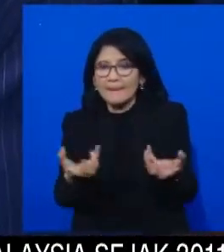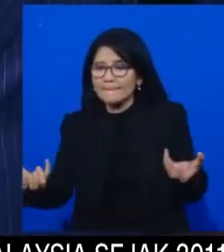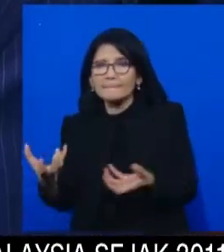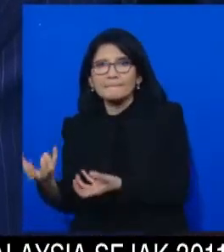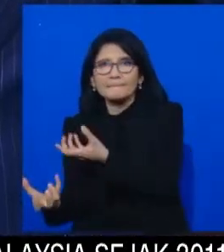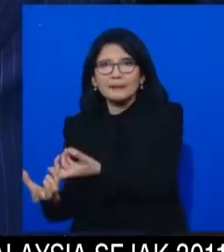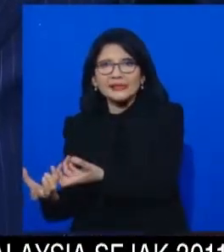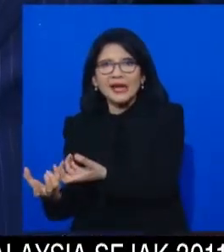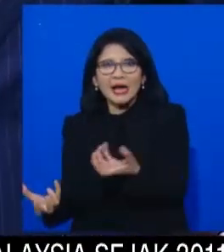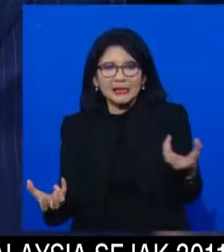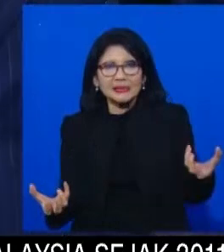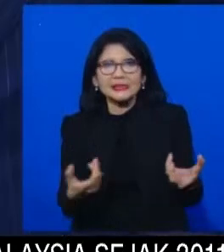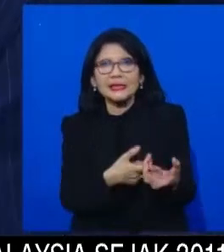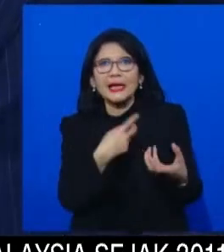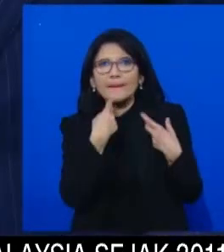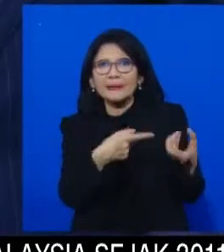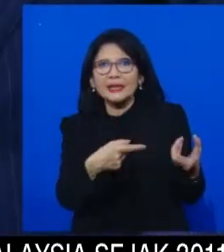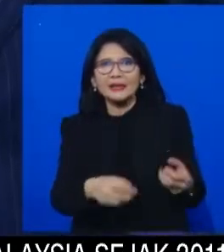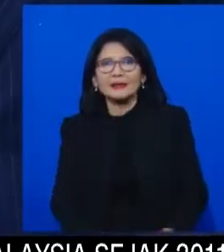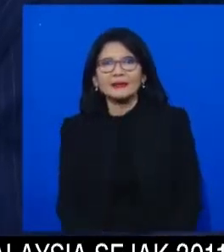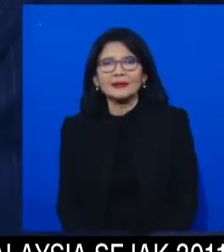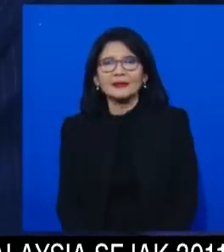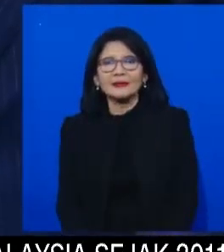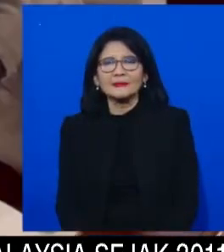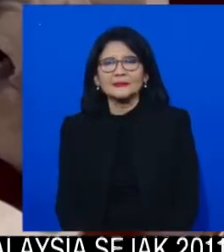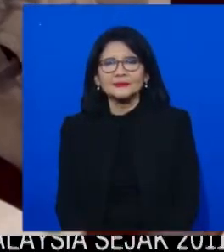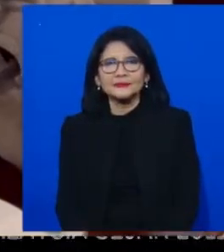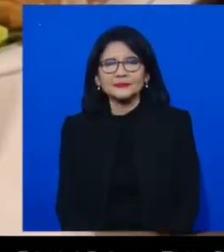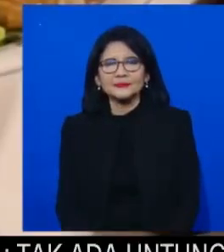sehingga membuat cita rasa istimewa.